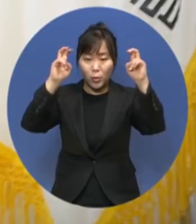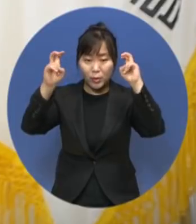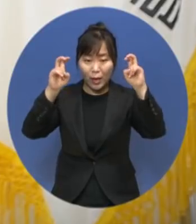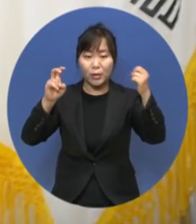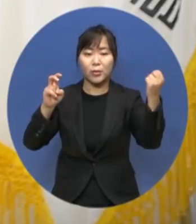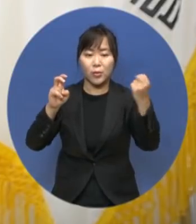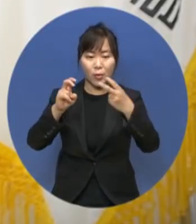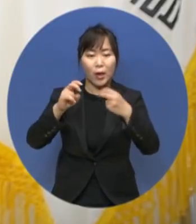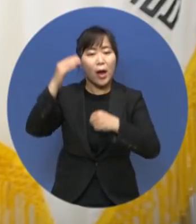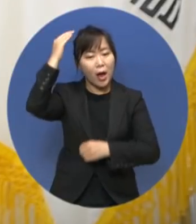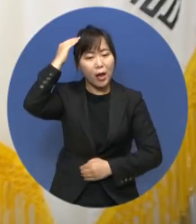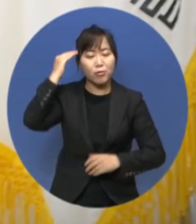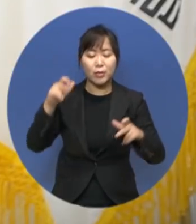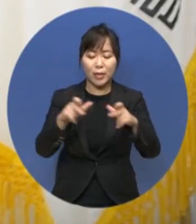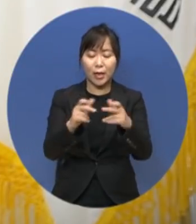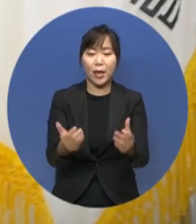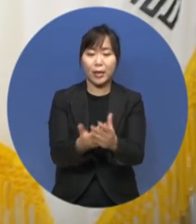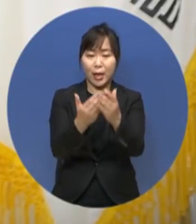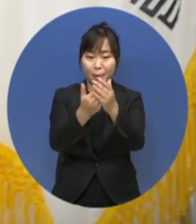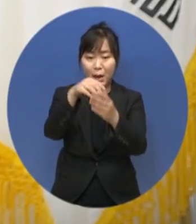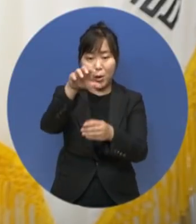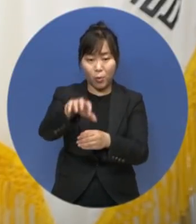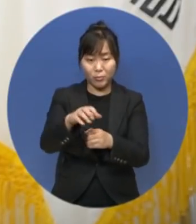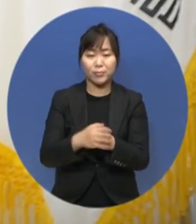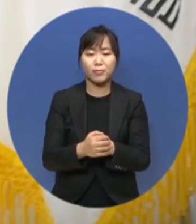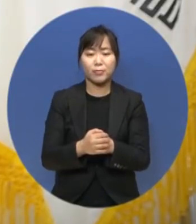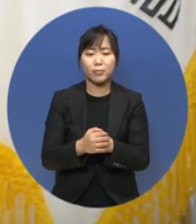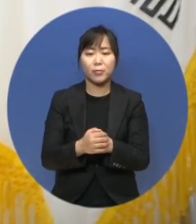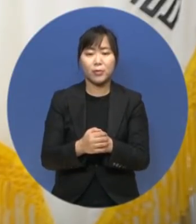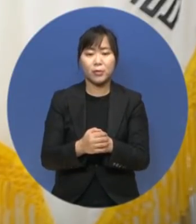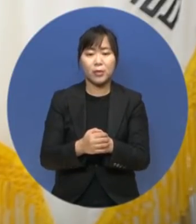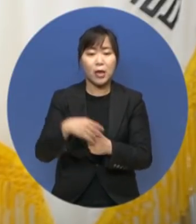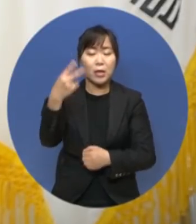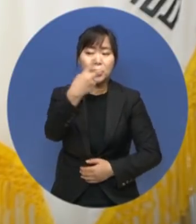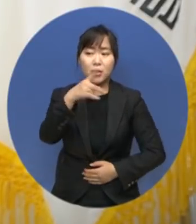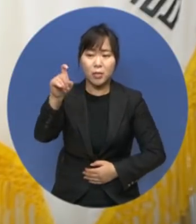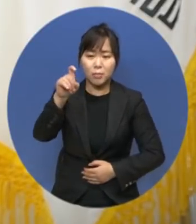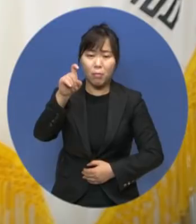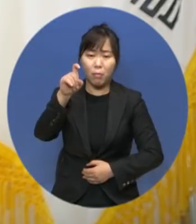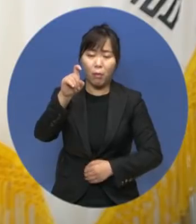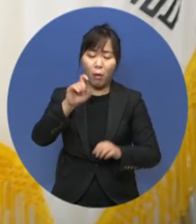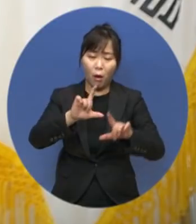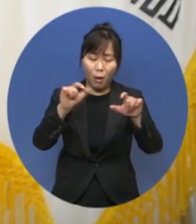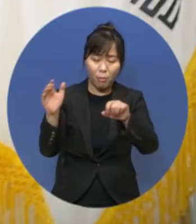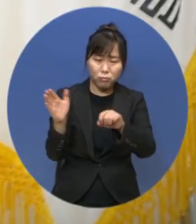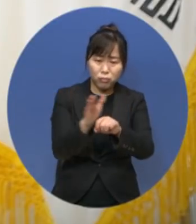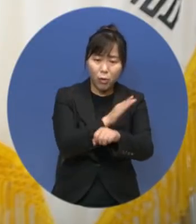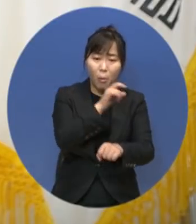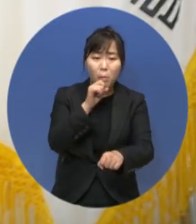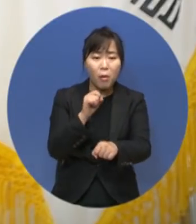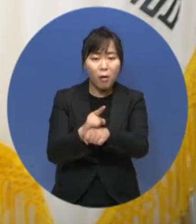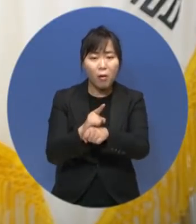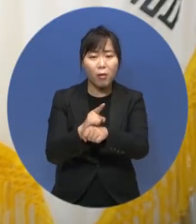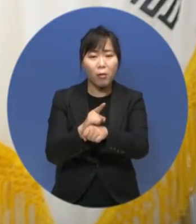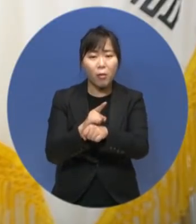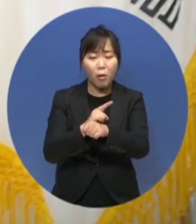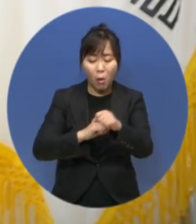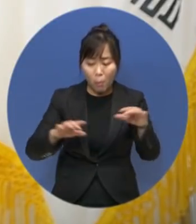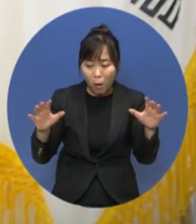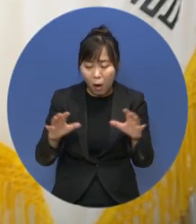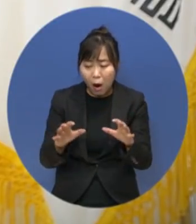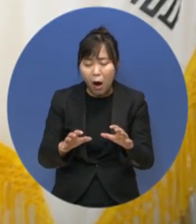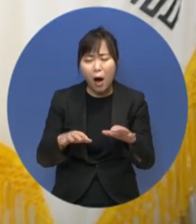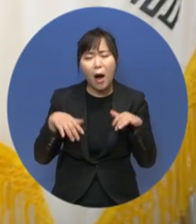한국장애인고용공단 그리고 한국장애인개발원은 벌써 2010년부터